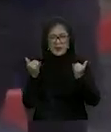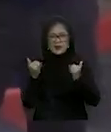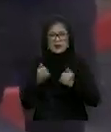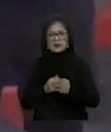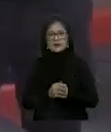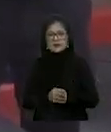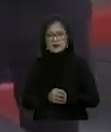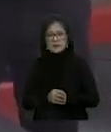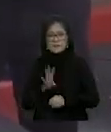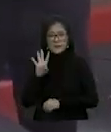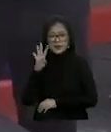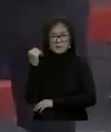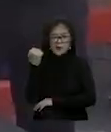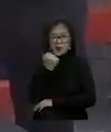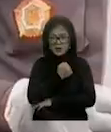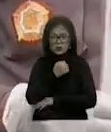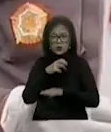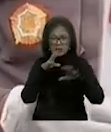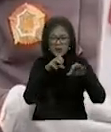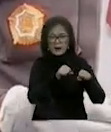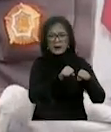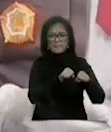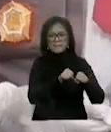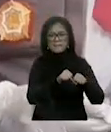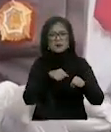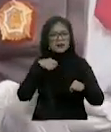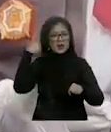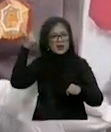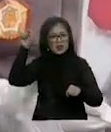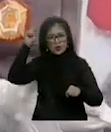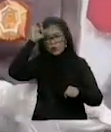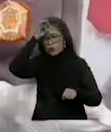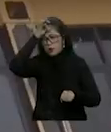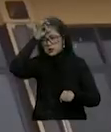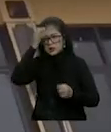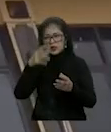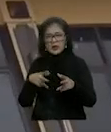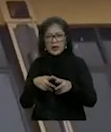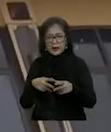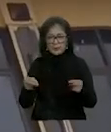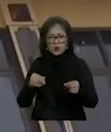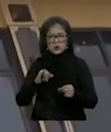Keempat pelaku kini ditahan di Polsek Kebon Jeruk, bakal dijerat pasal pencurian, terancam 7 tahun